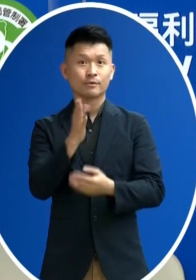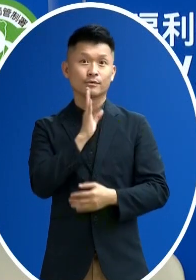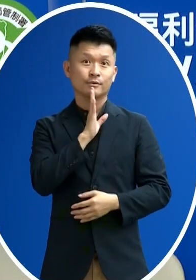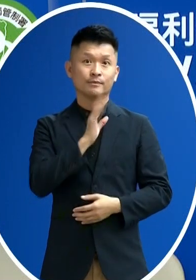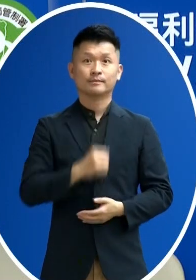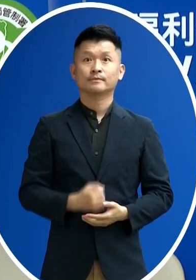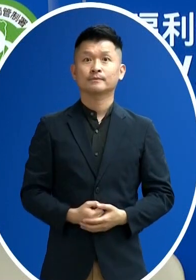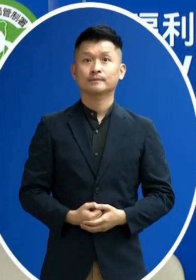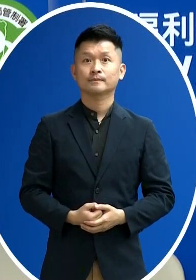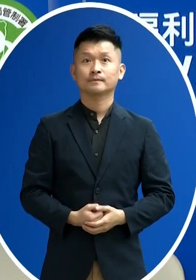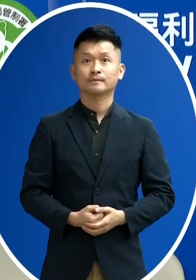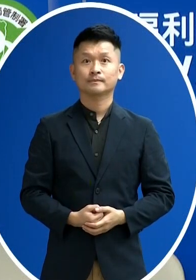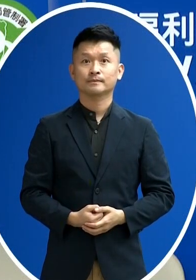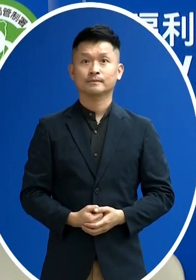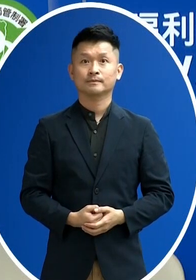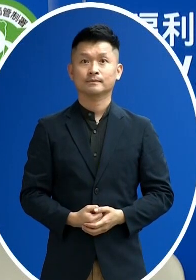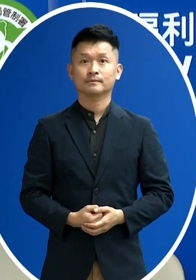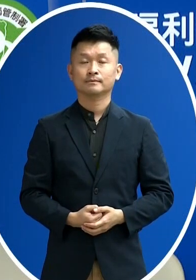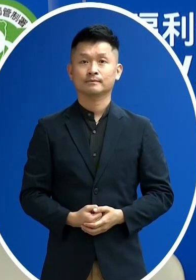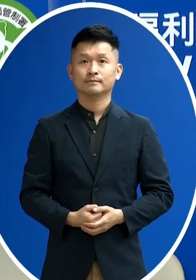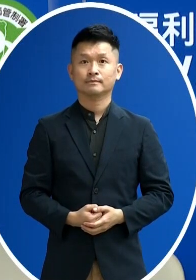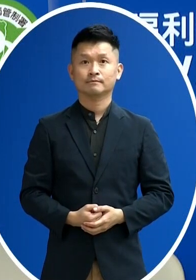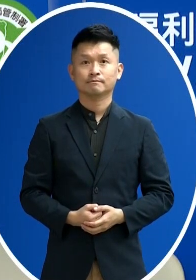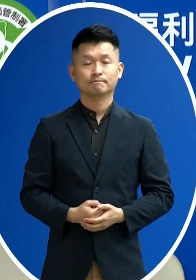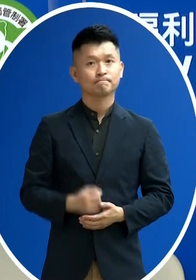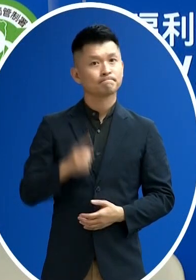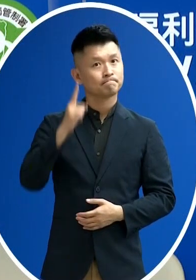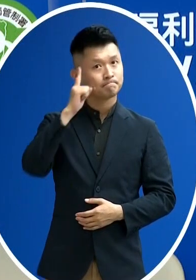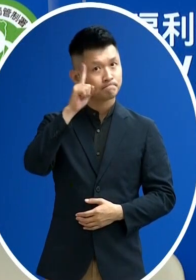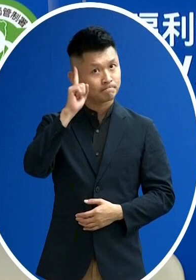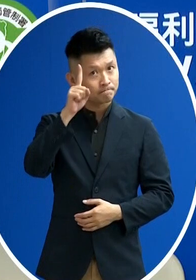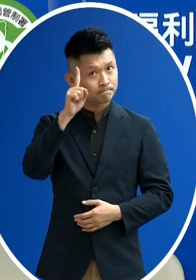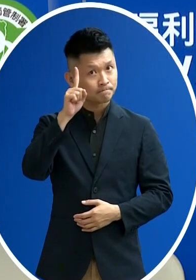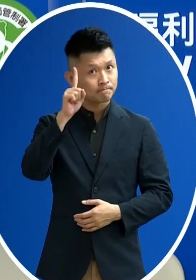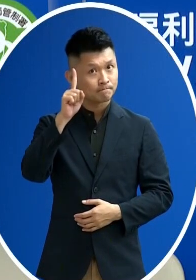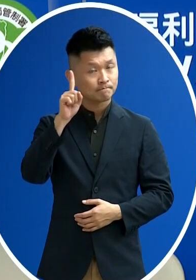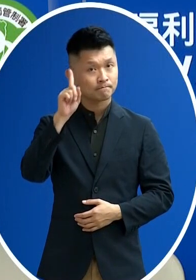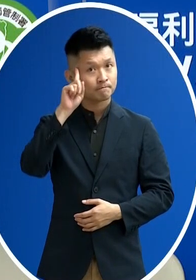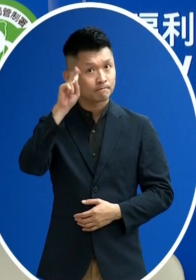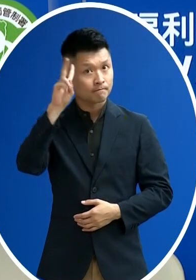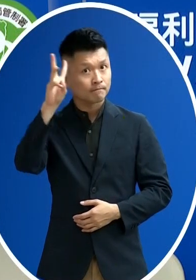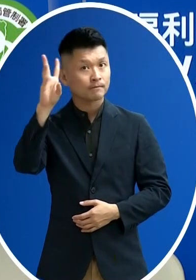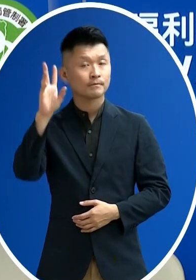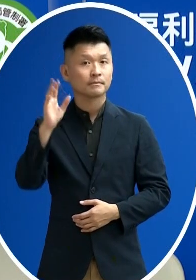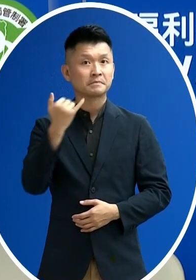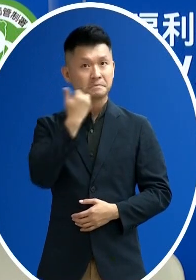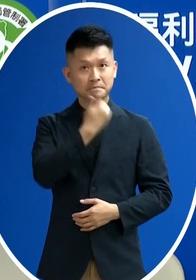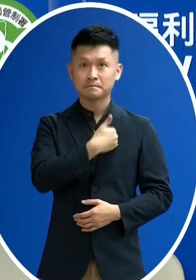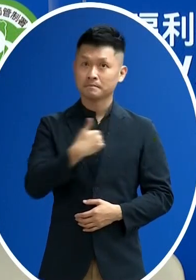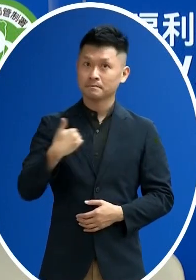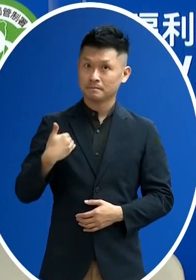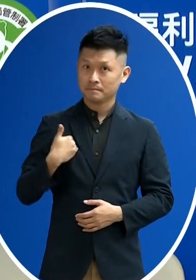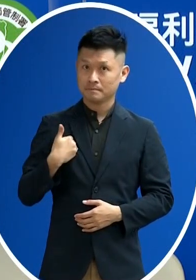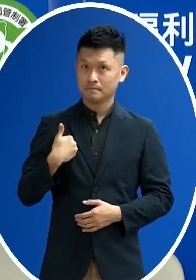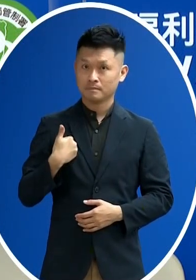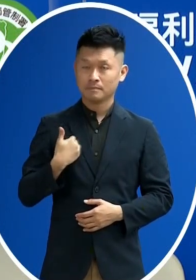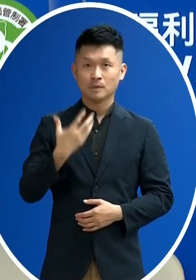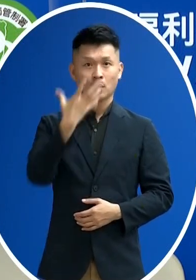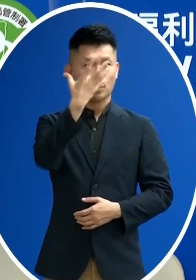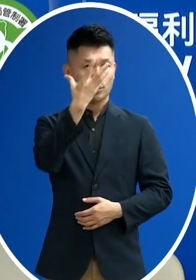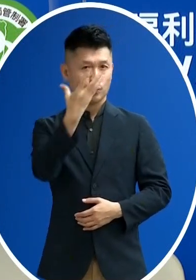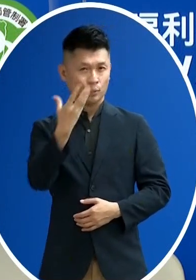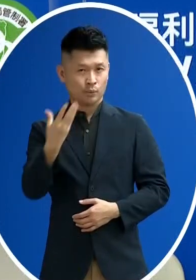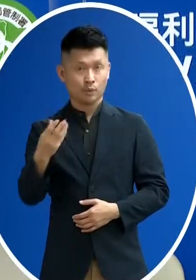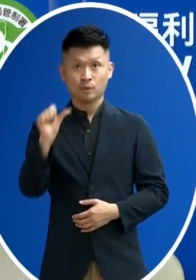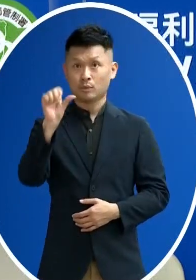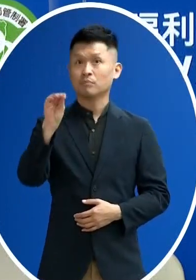哦。那应该是明天之后哦，这个有可能会降到5万以